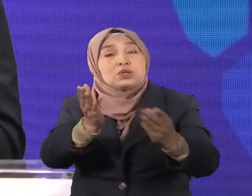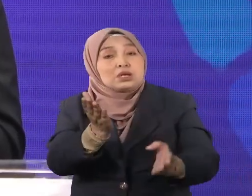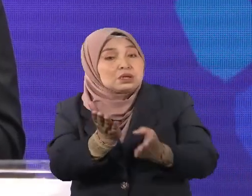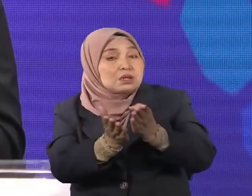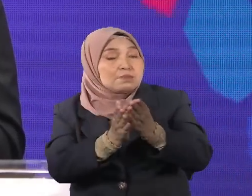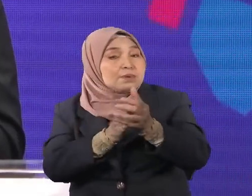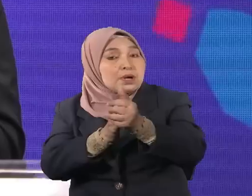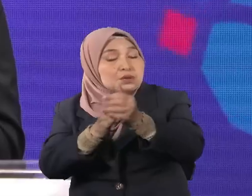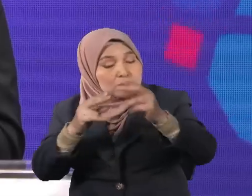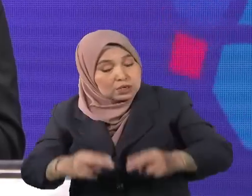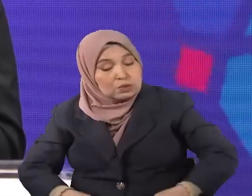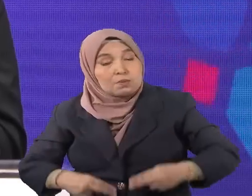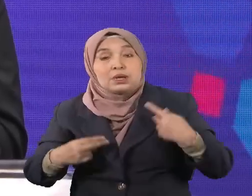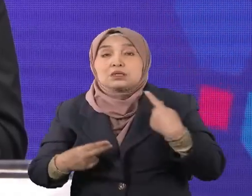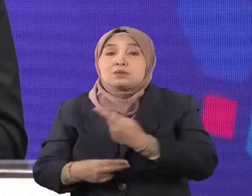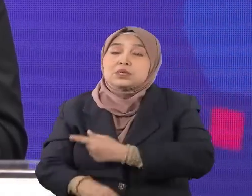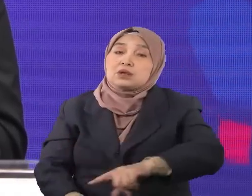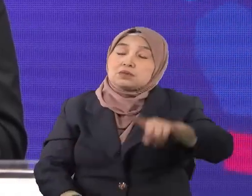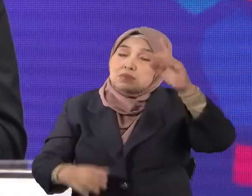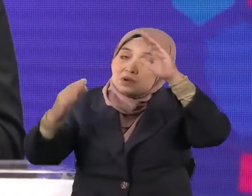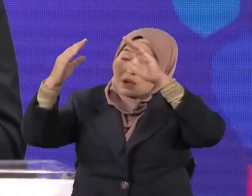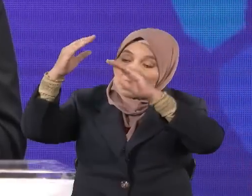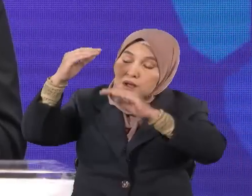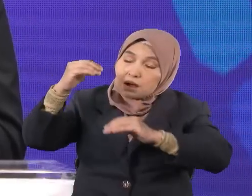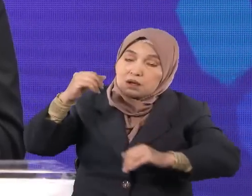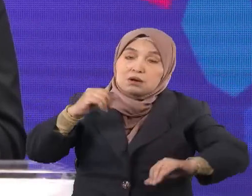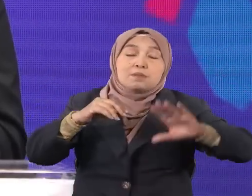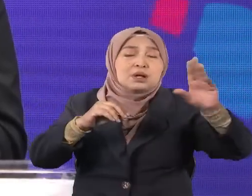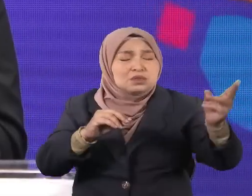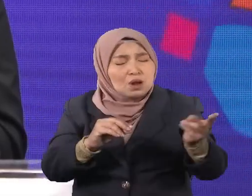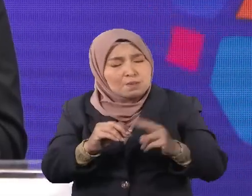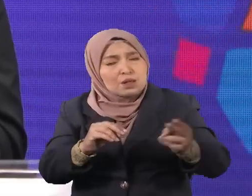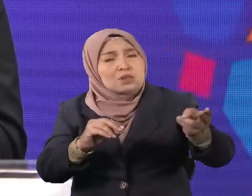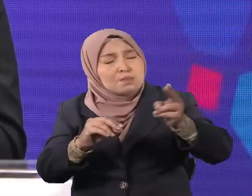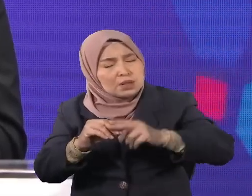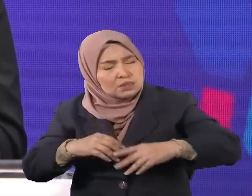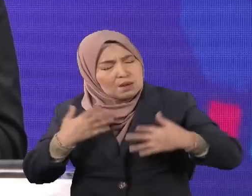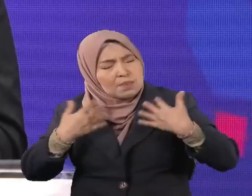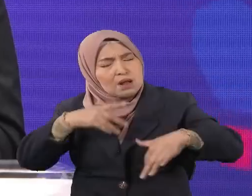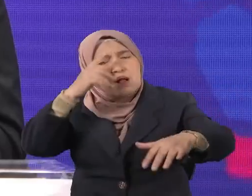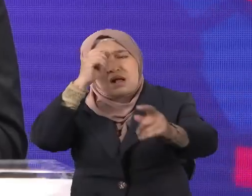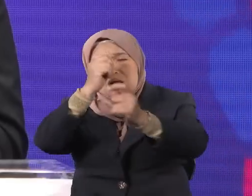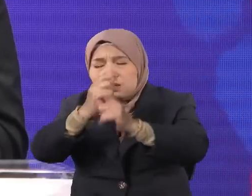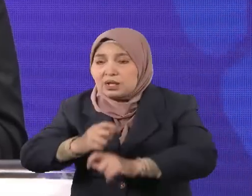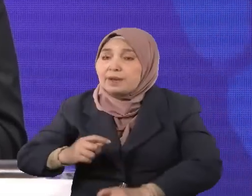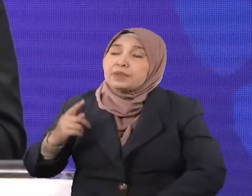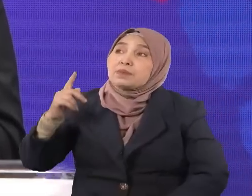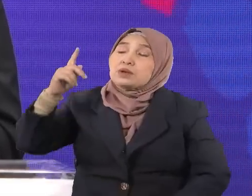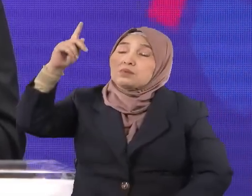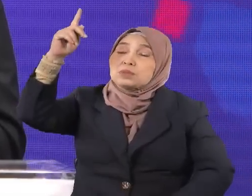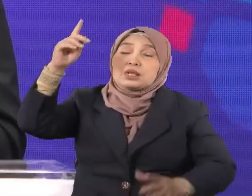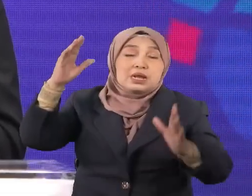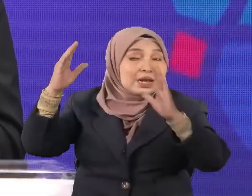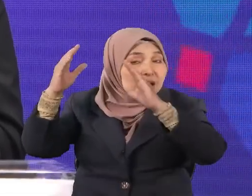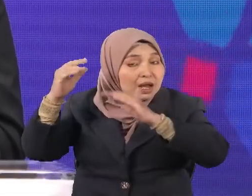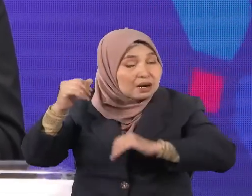memandu kehidupan kami, ya Allah. Moga-moga bertambah takwa kami kepada-Mu, ya Allah. Dan moga-moga